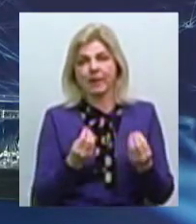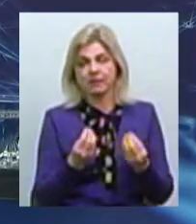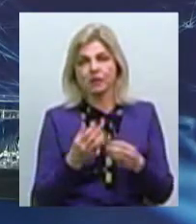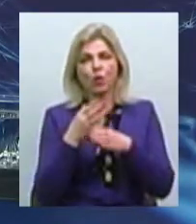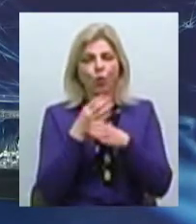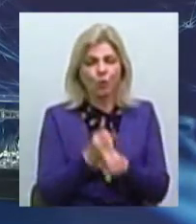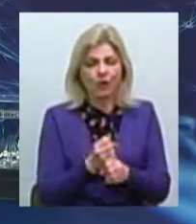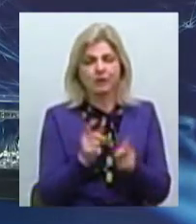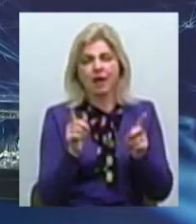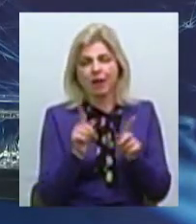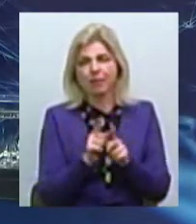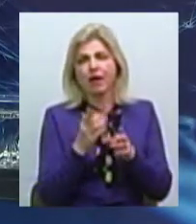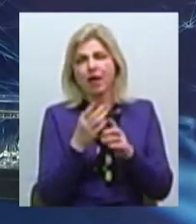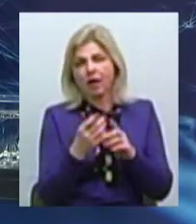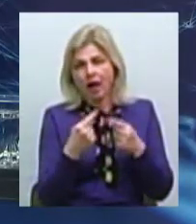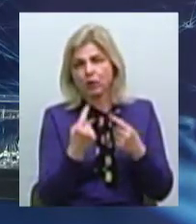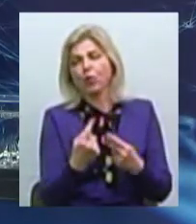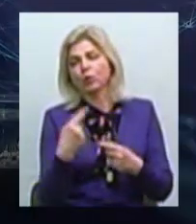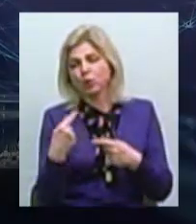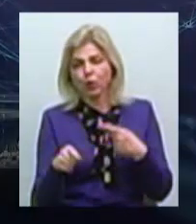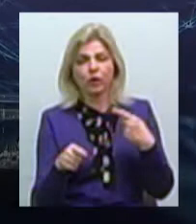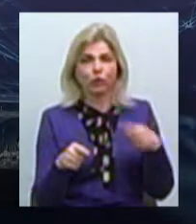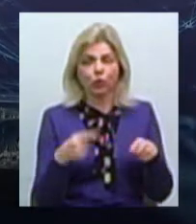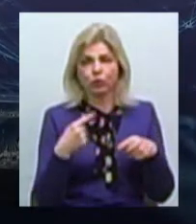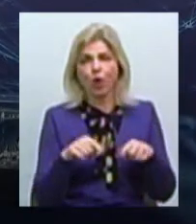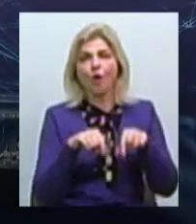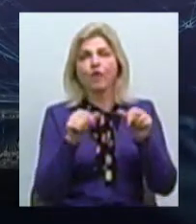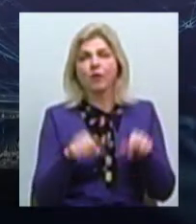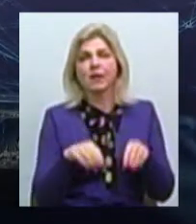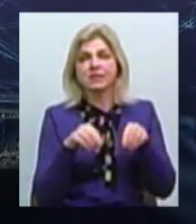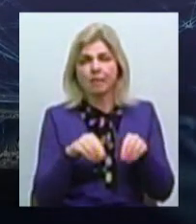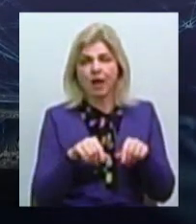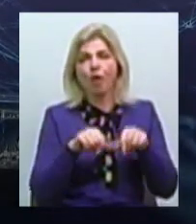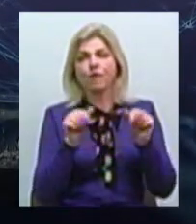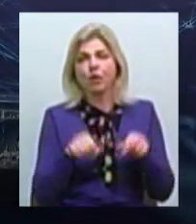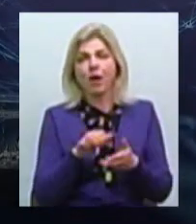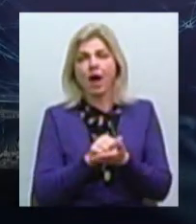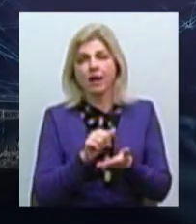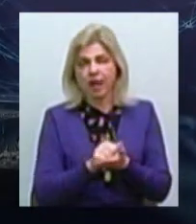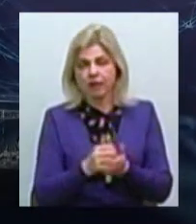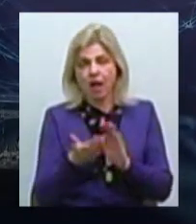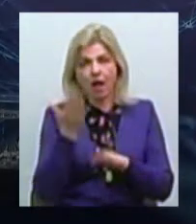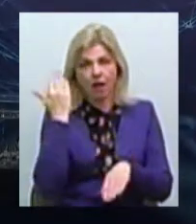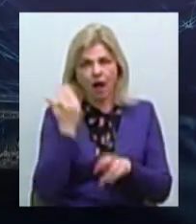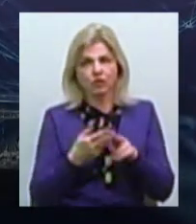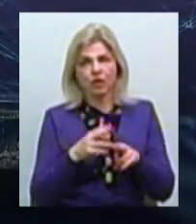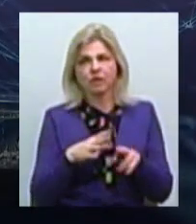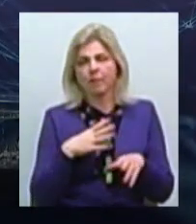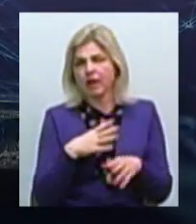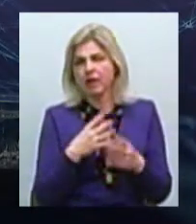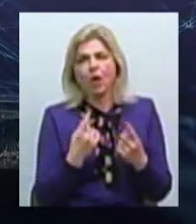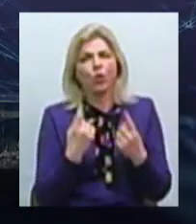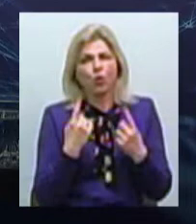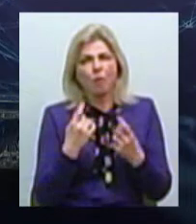пятое-десятое оформление земли оформление аренды то есть раньше это были все громоздкие